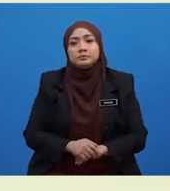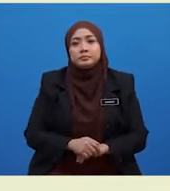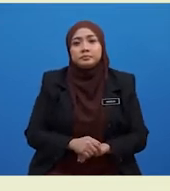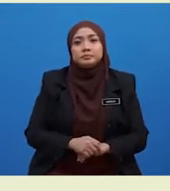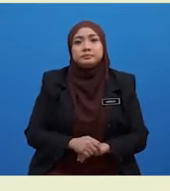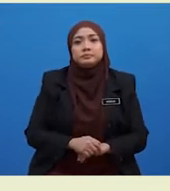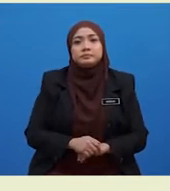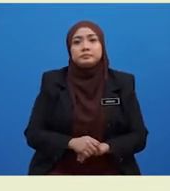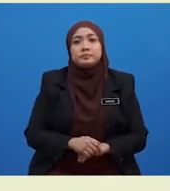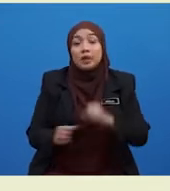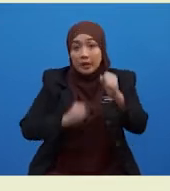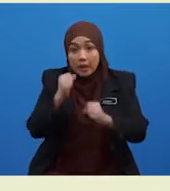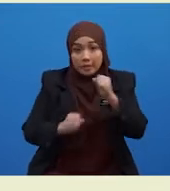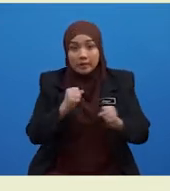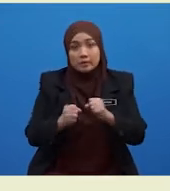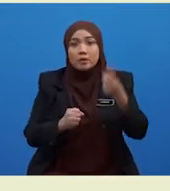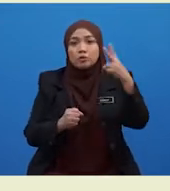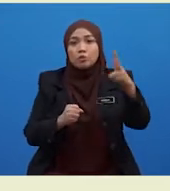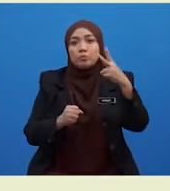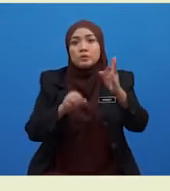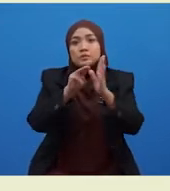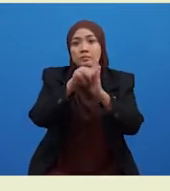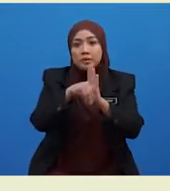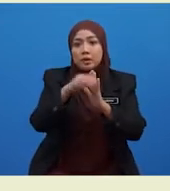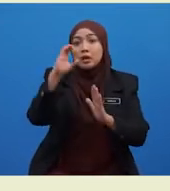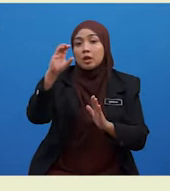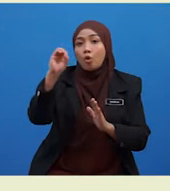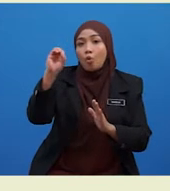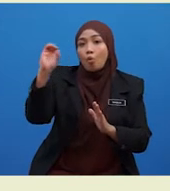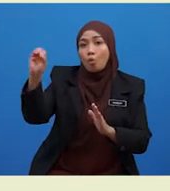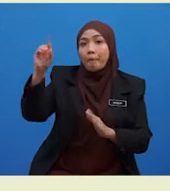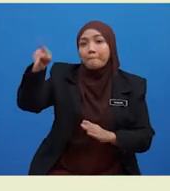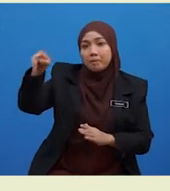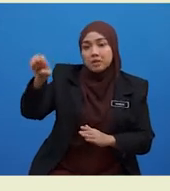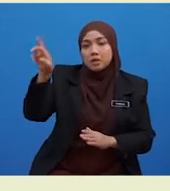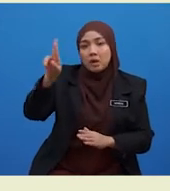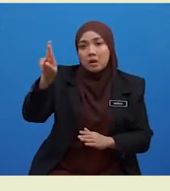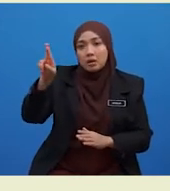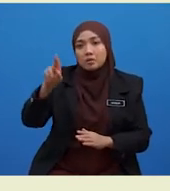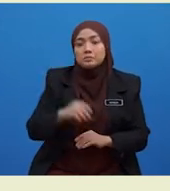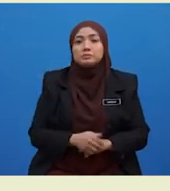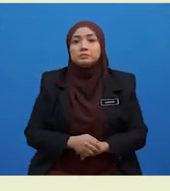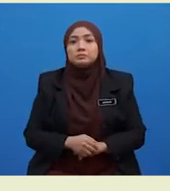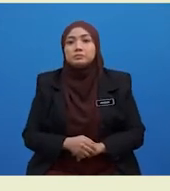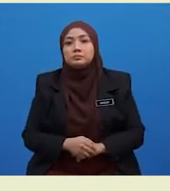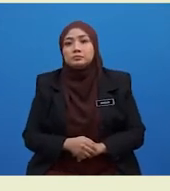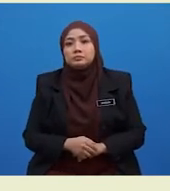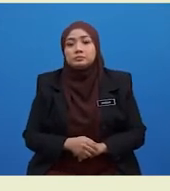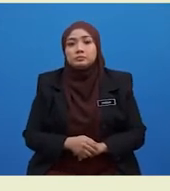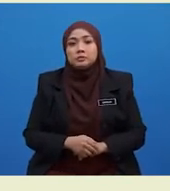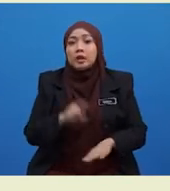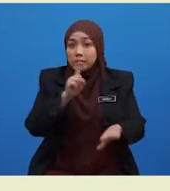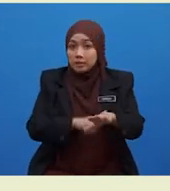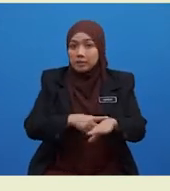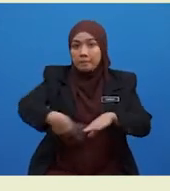adalah satu bentuk ujian berlari ataupun berjalan dalam tempoh masa yang telah ditetapkan dalam masa 12 minit yang dijalankan